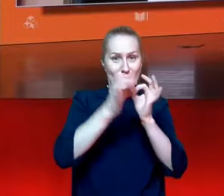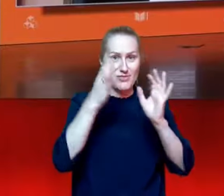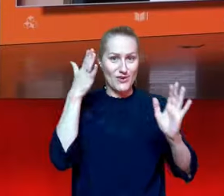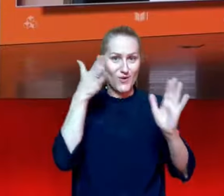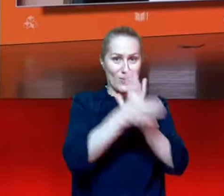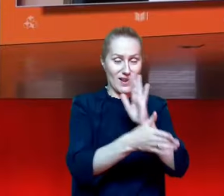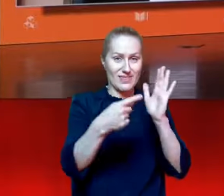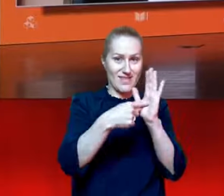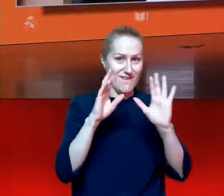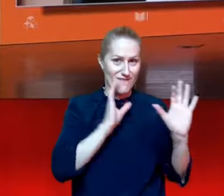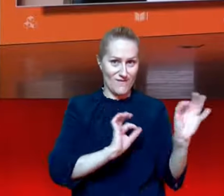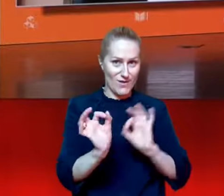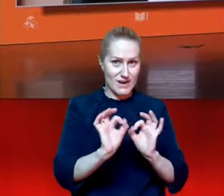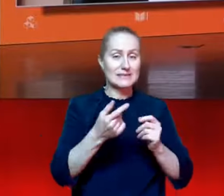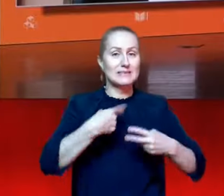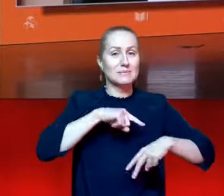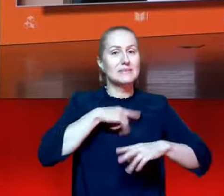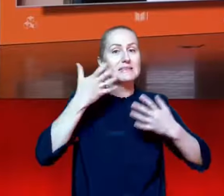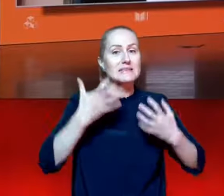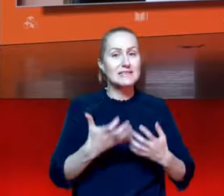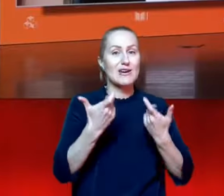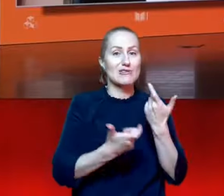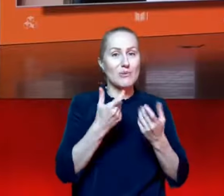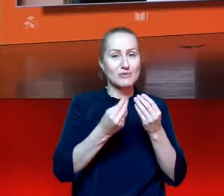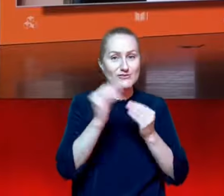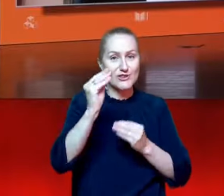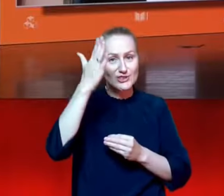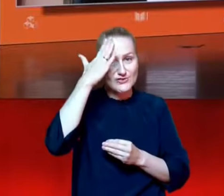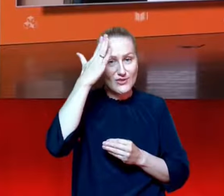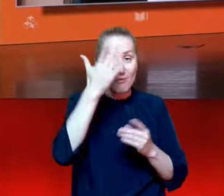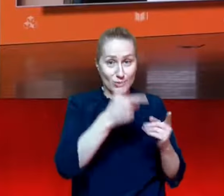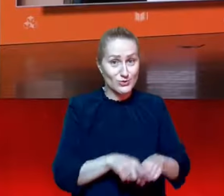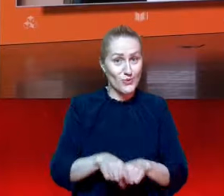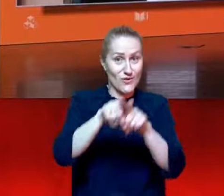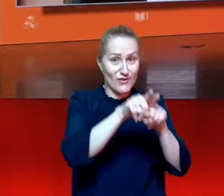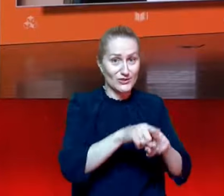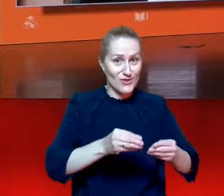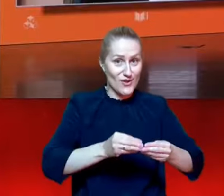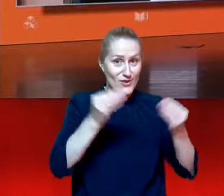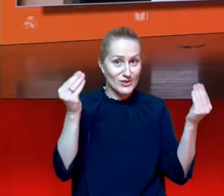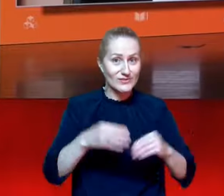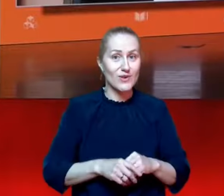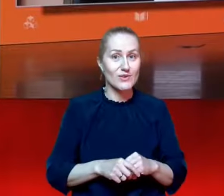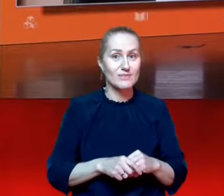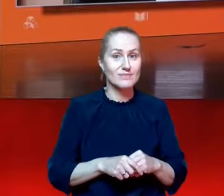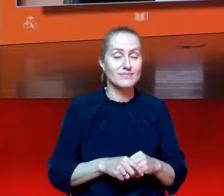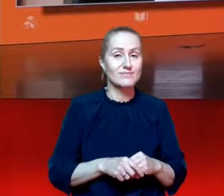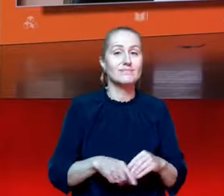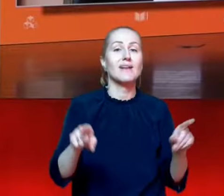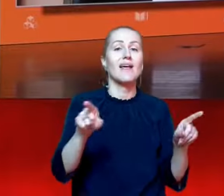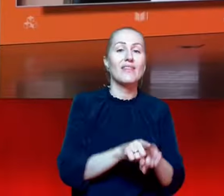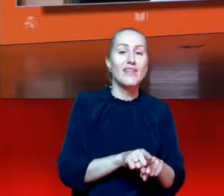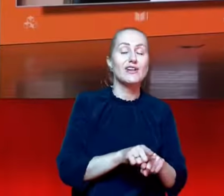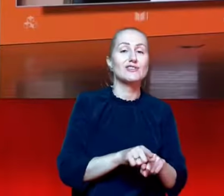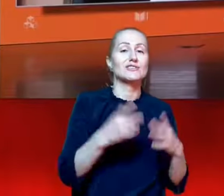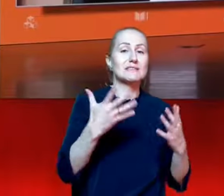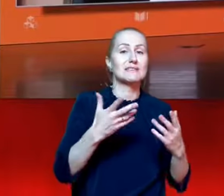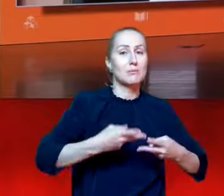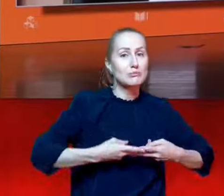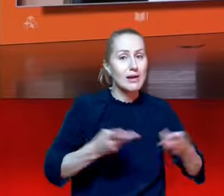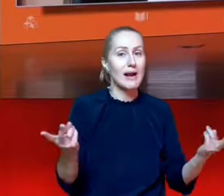Będziemy chcieli zwiększać świadomość zrównoważonego rozwoju i będziemy starali się przekazać